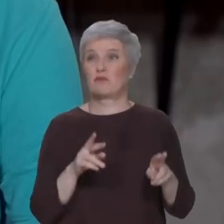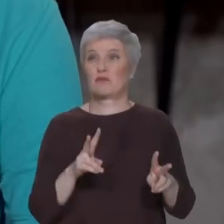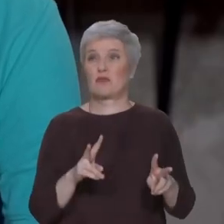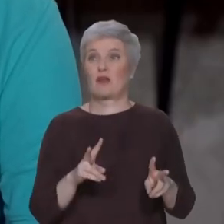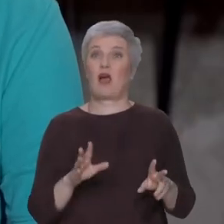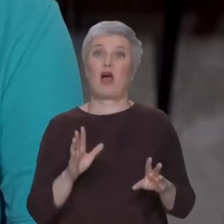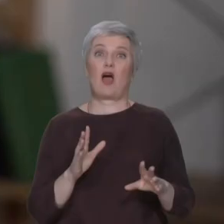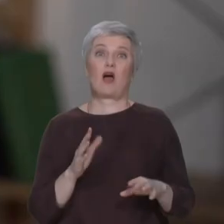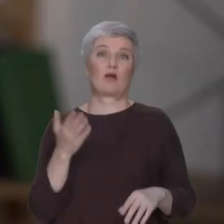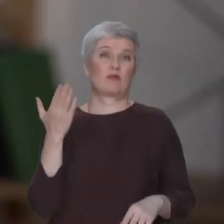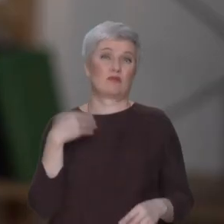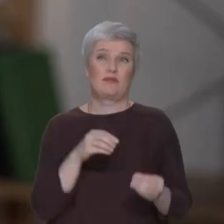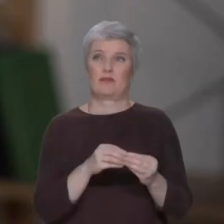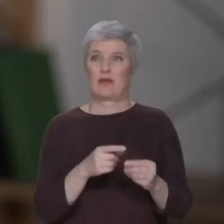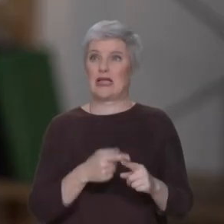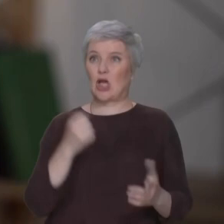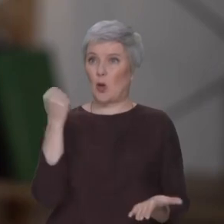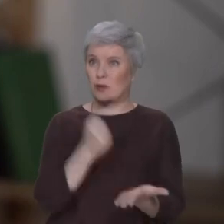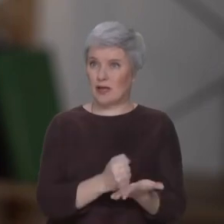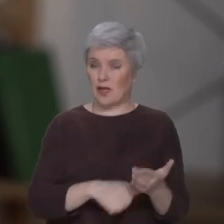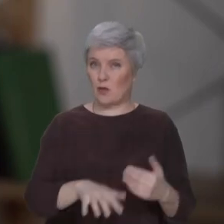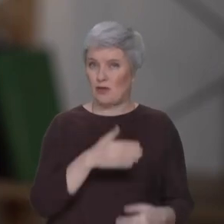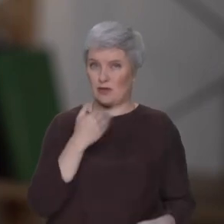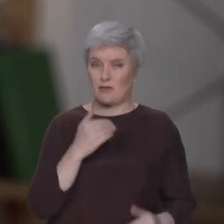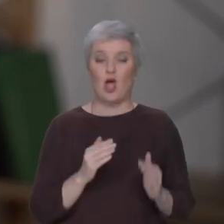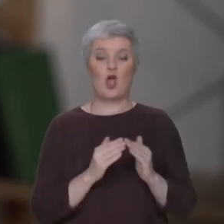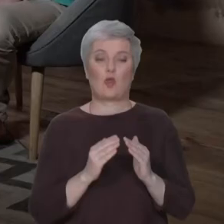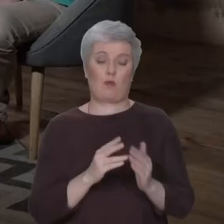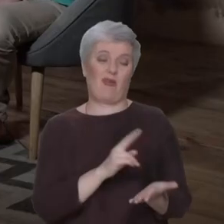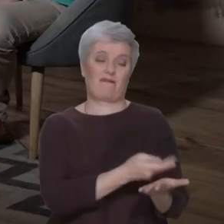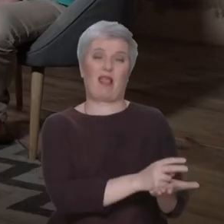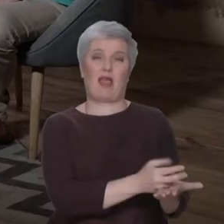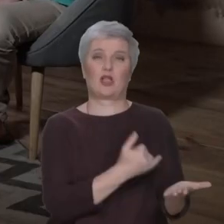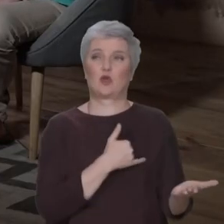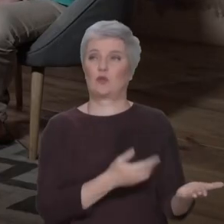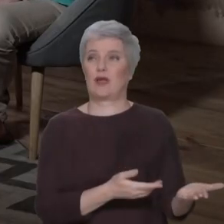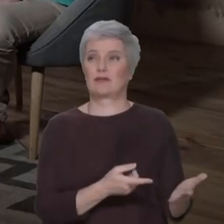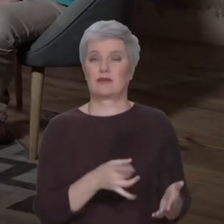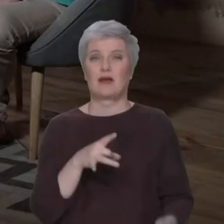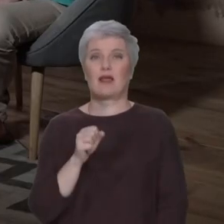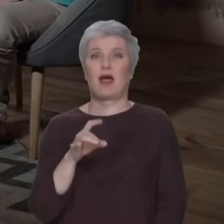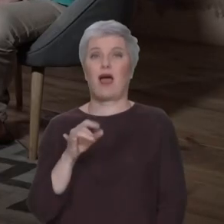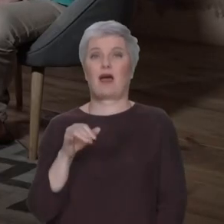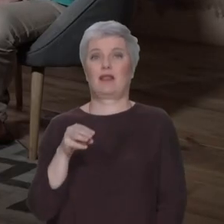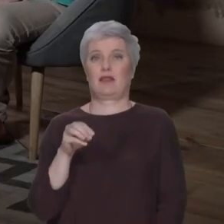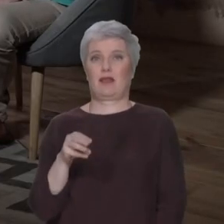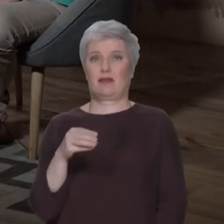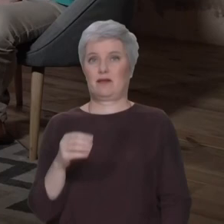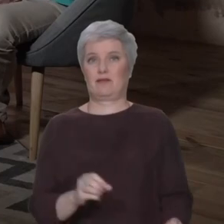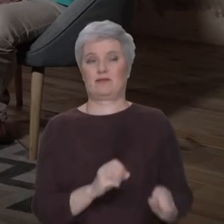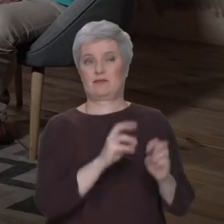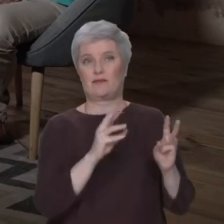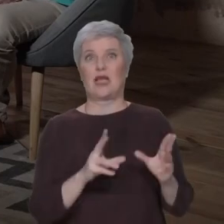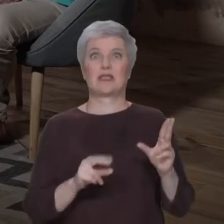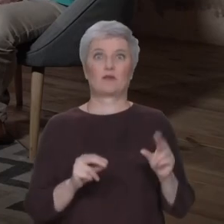що було дуже давно. Цього снаряду вже в дворі немає? Ну, вдома там валяється у нас такий раритет. Сподіваюсь, перший і останній,